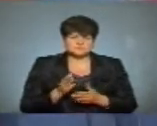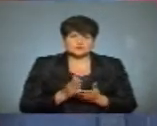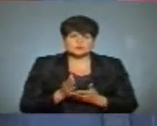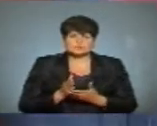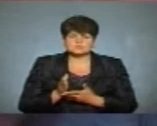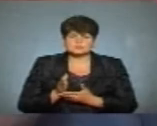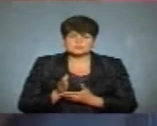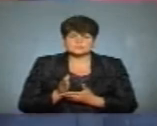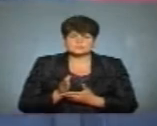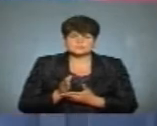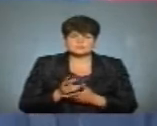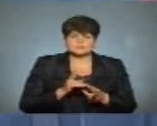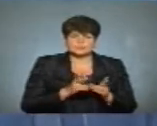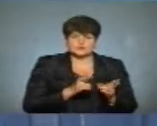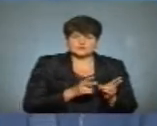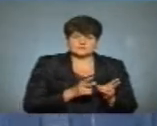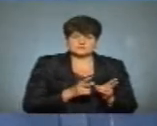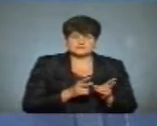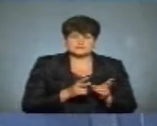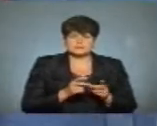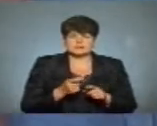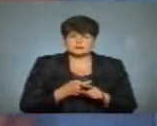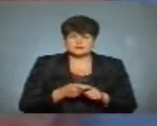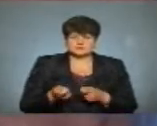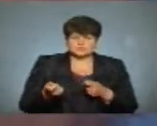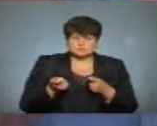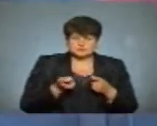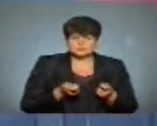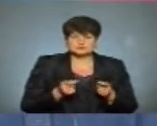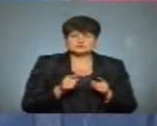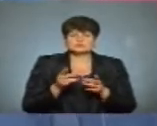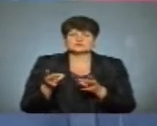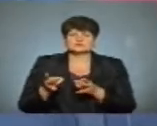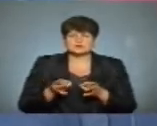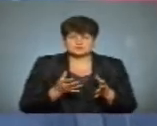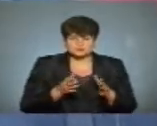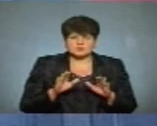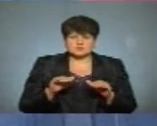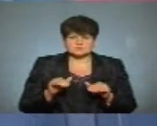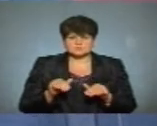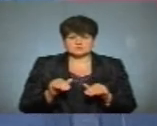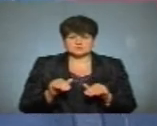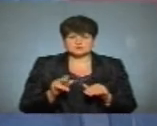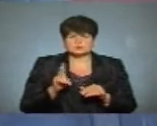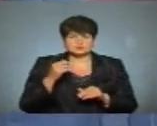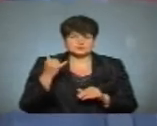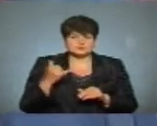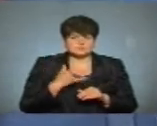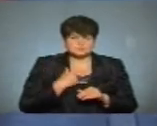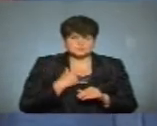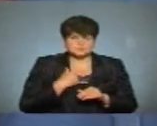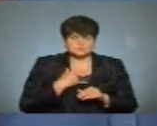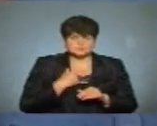обслуговую там поварку, бараболі приношу, кивошу, що потрібно. А потім хтось подзвонить, а